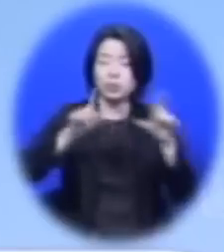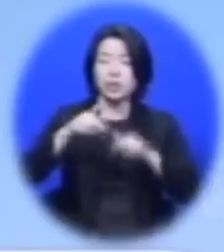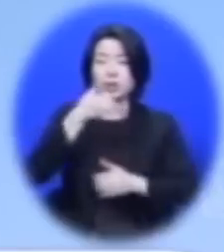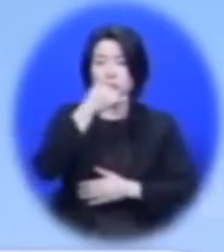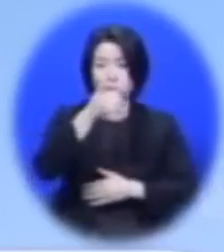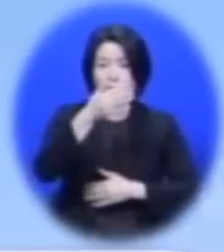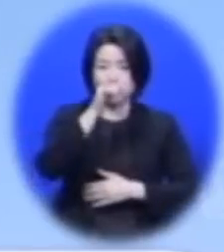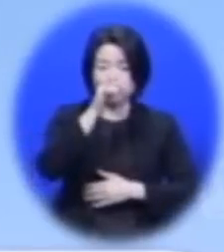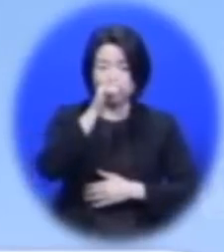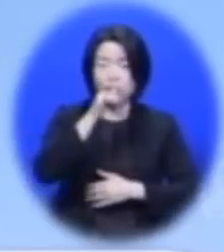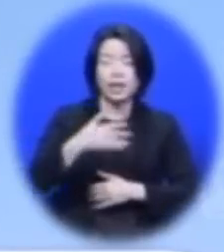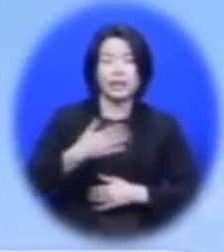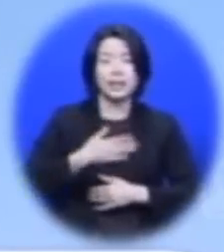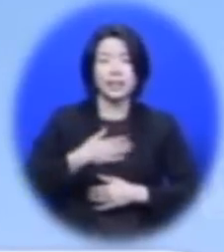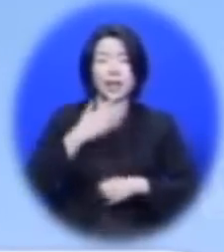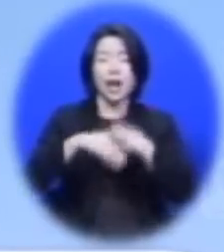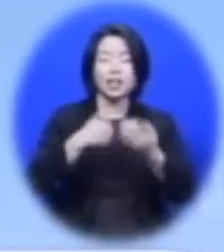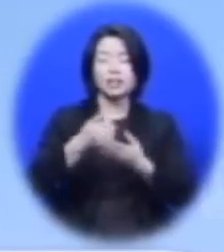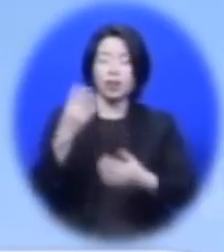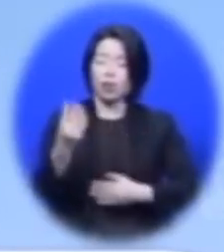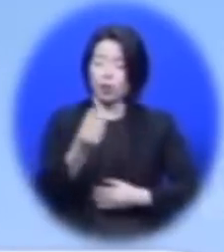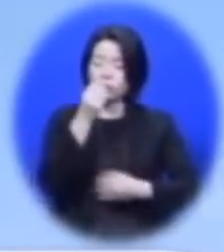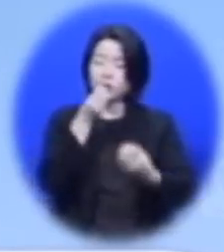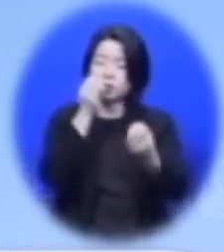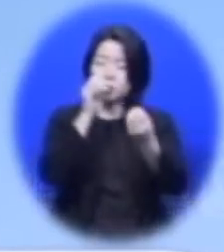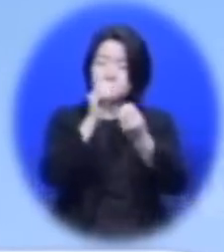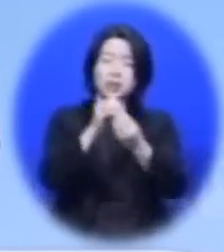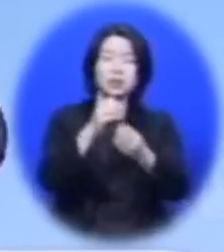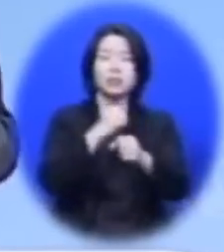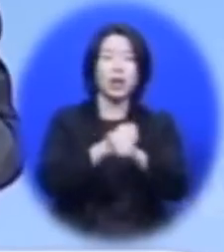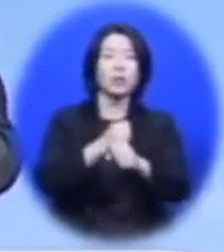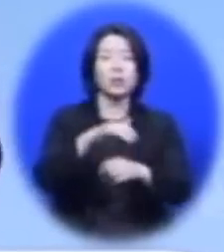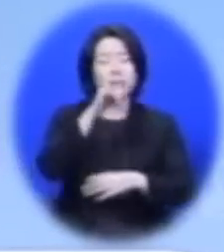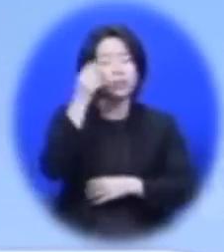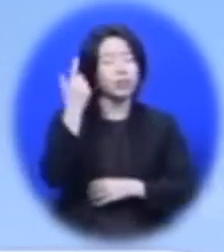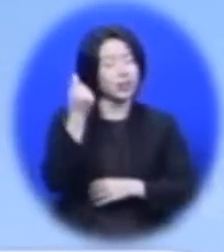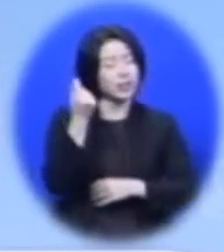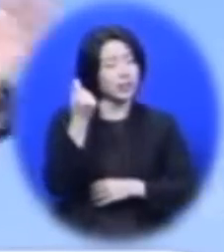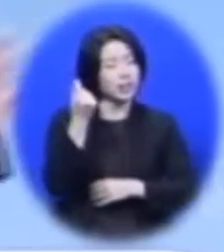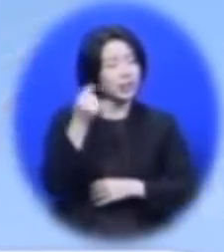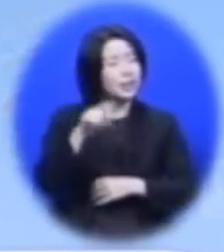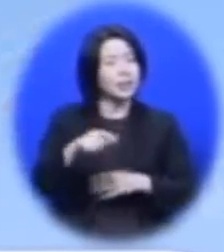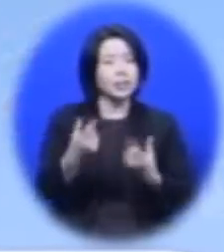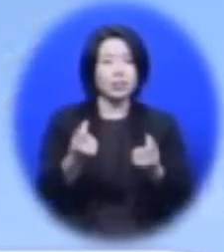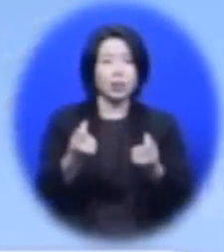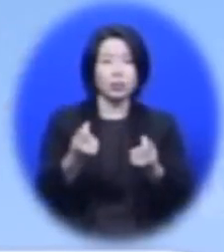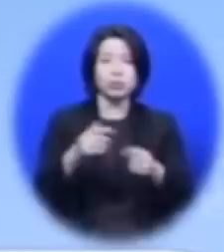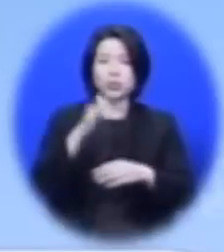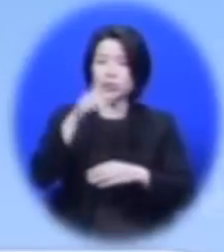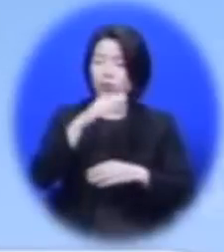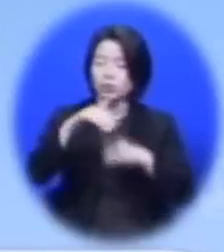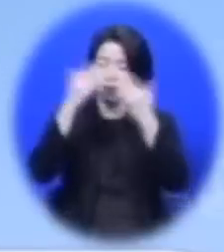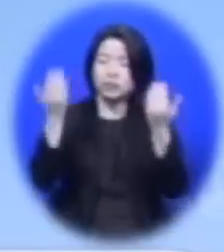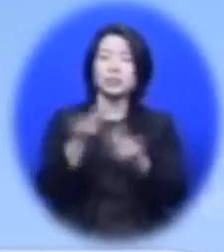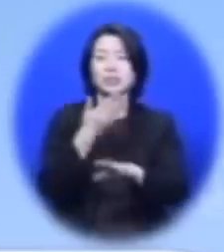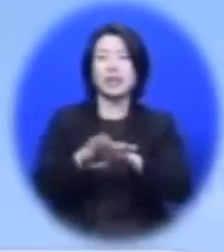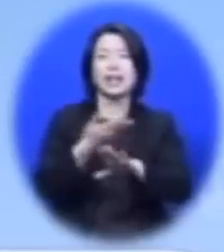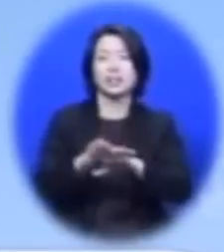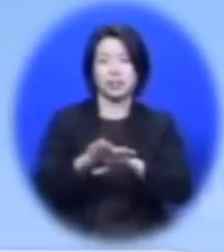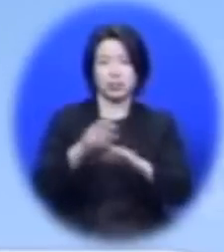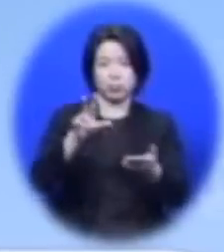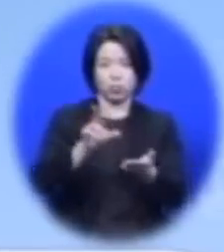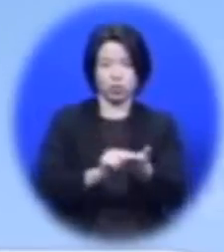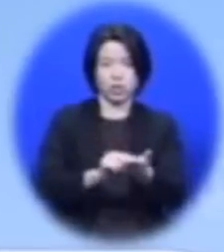거룩한 입맞춤을 경험한 것 같아. 여러분, 이렇게 하나님을 믿는 것은 전혀 다른 문제예요.